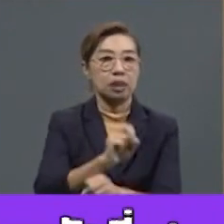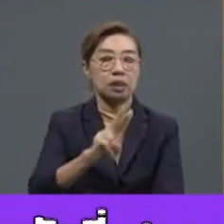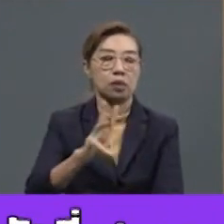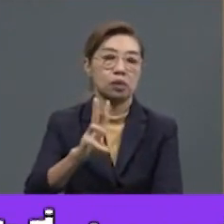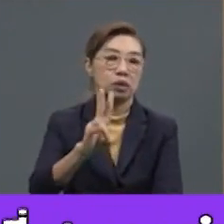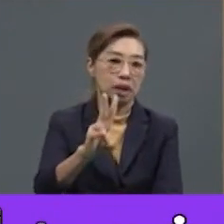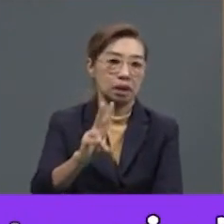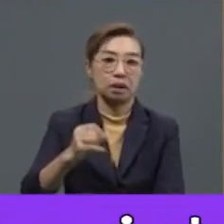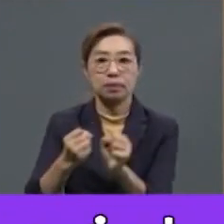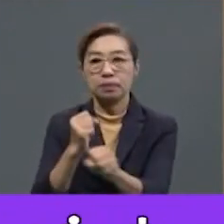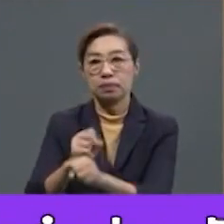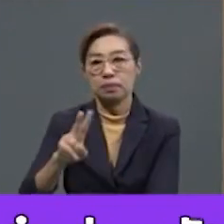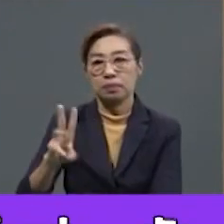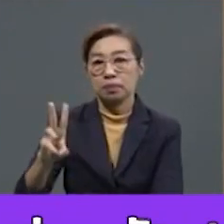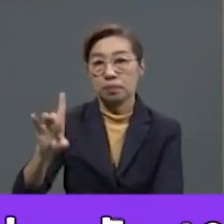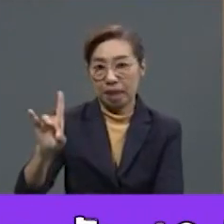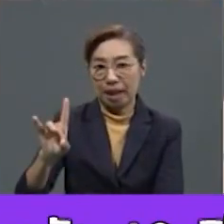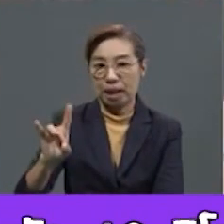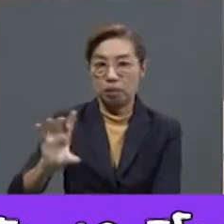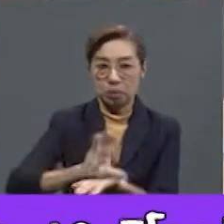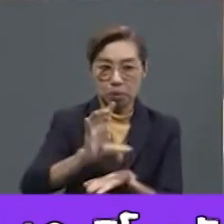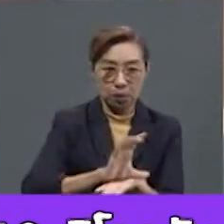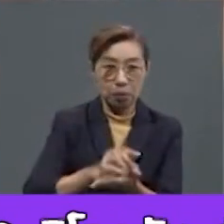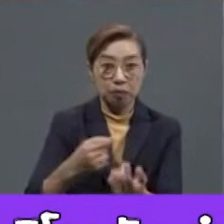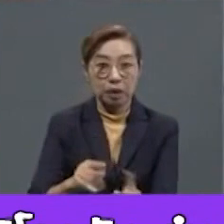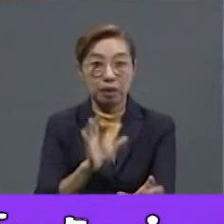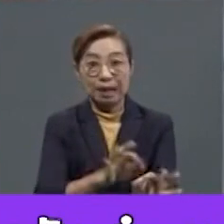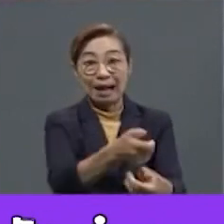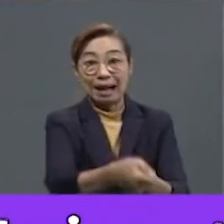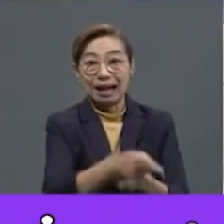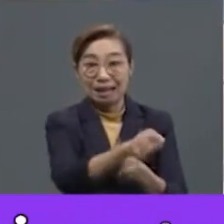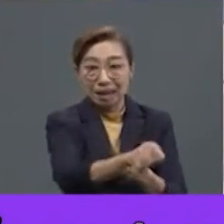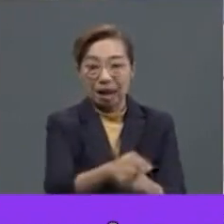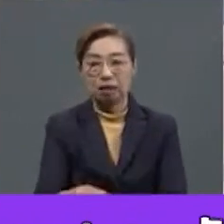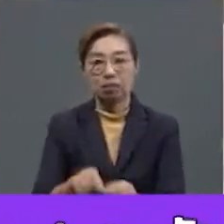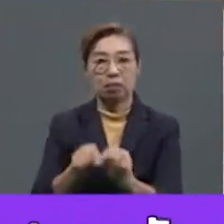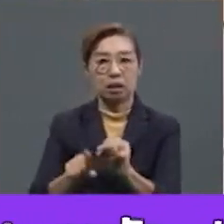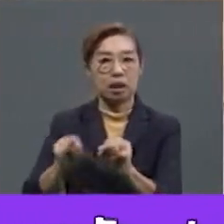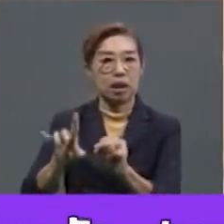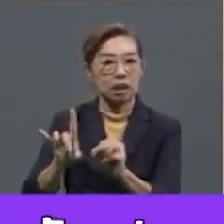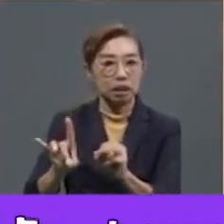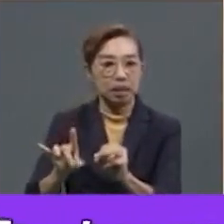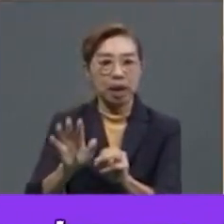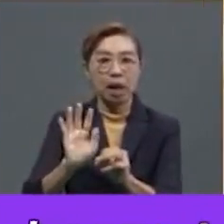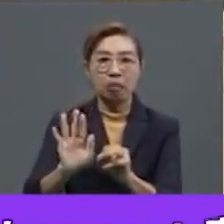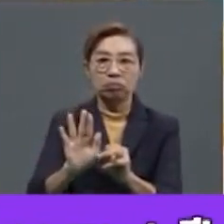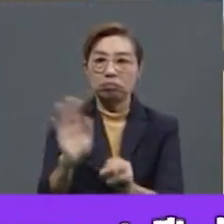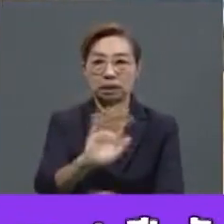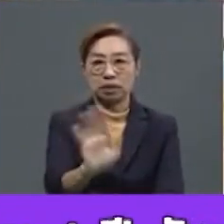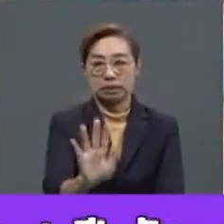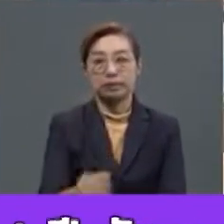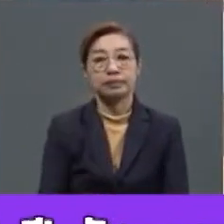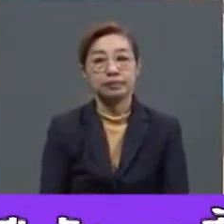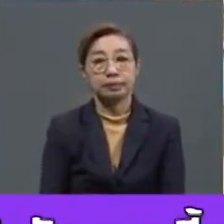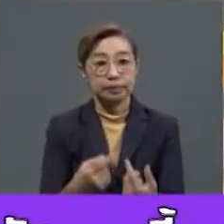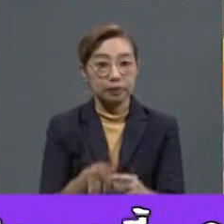ทำรายละเอียดการดำเนินงานโครงการให้ชัดเจนขึ้นเพื่อป้องกันการทุจริตและการกระทำผิดเงื่อนไขของโครงการค่ะโดยการประชุม